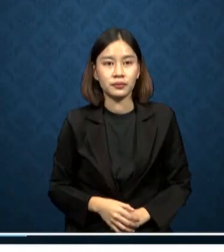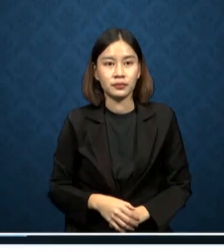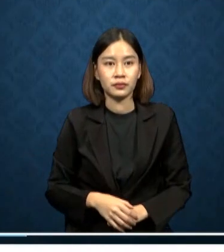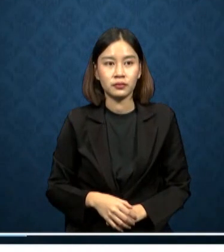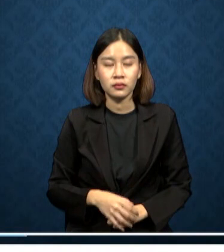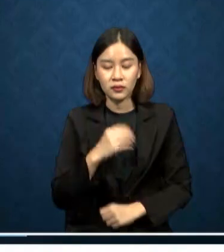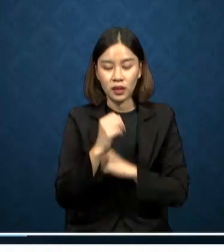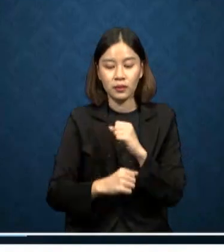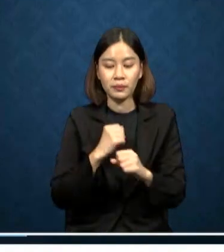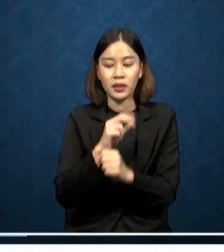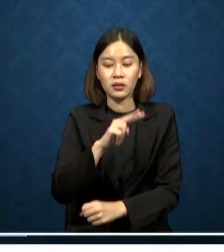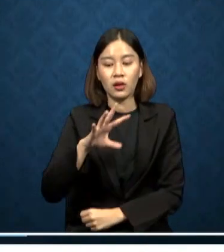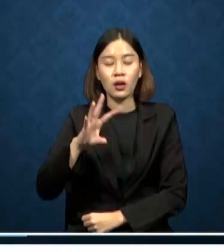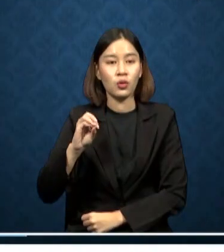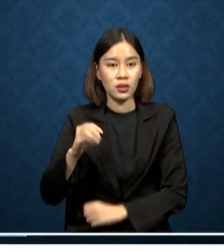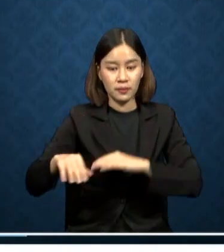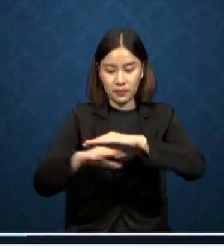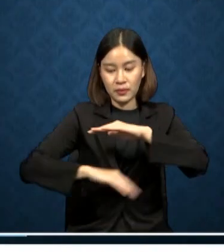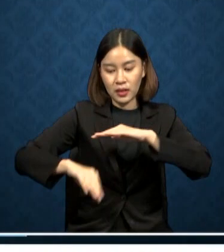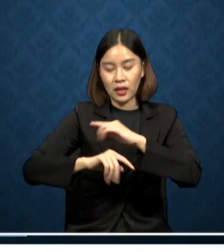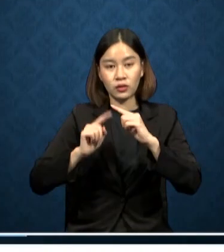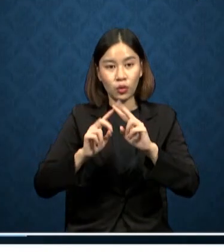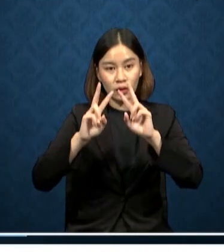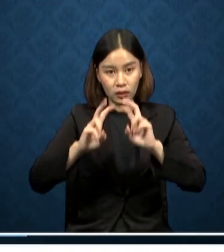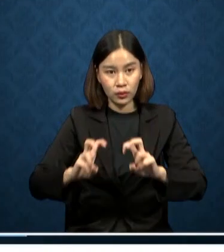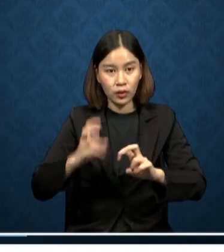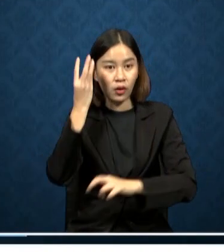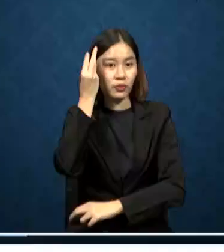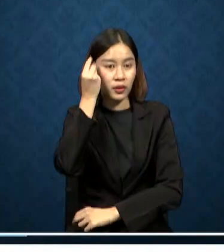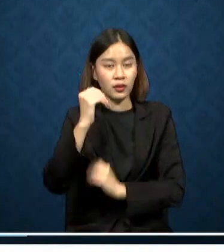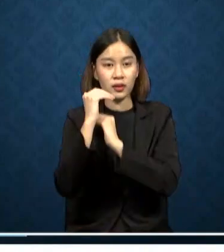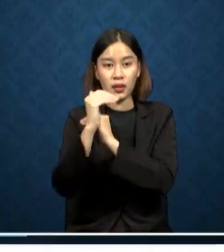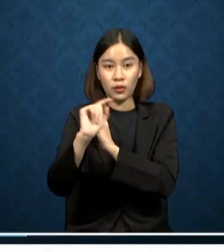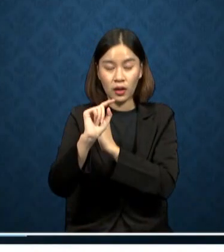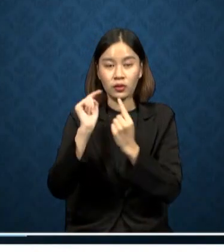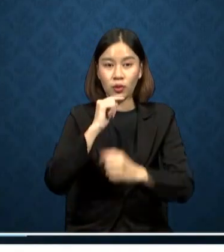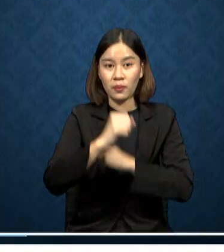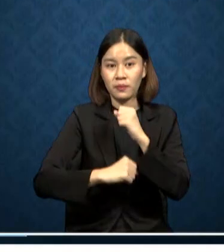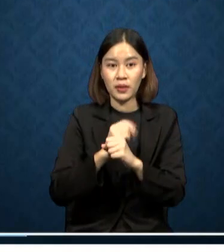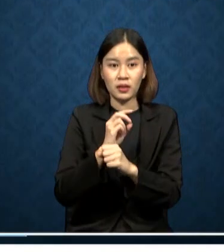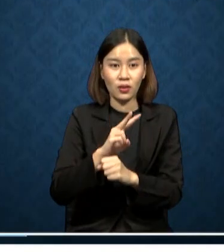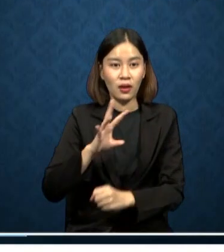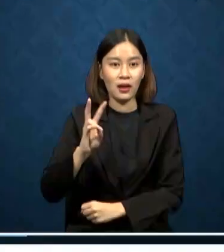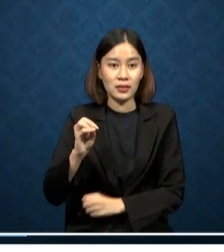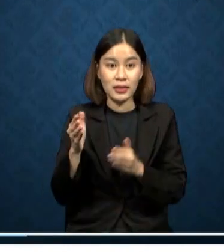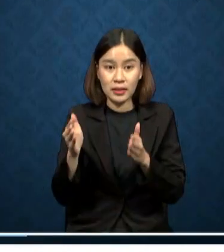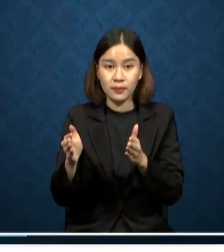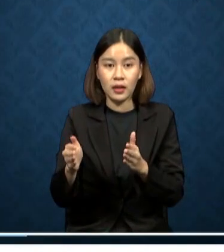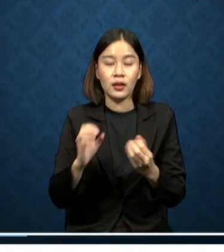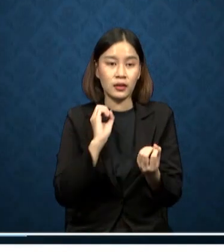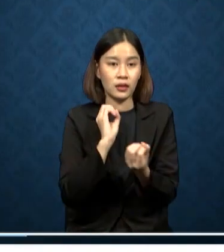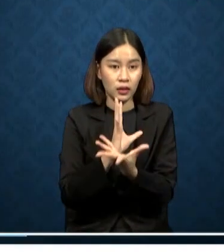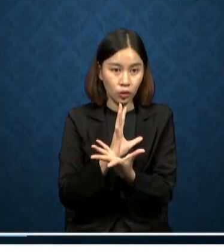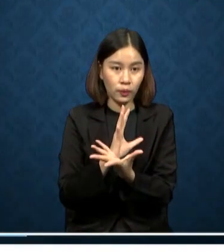โดยใช้ปี 2,660 เป็นฐานในการคำนวน และกำหนดให้ภายในปี 2,770เหตุกณก็